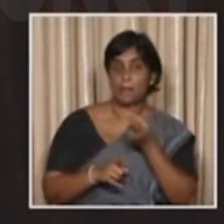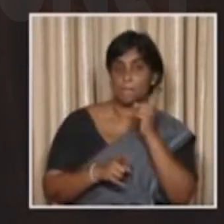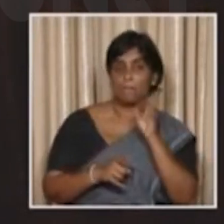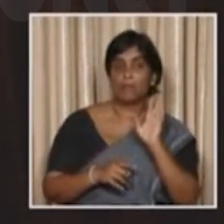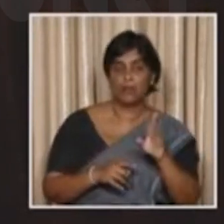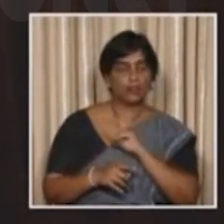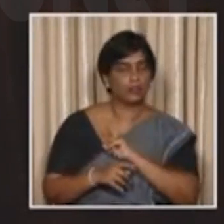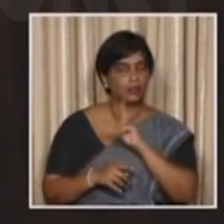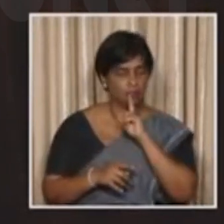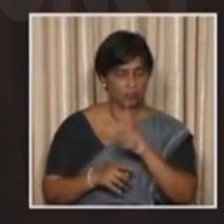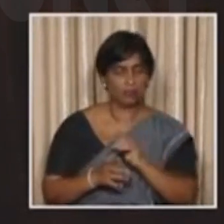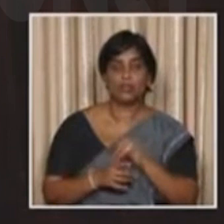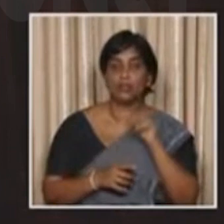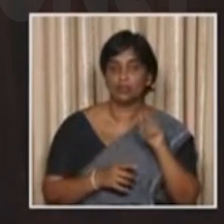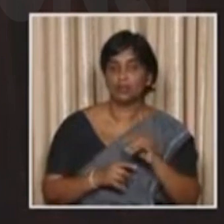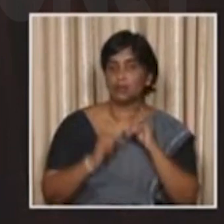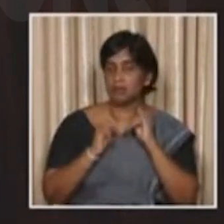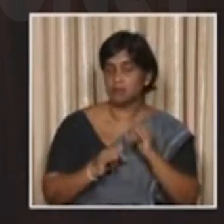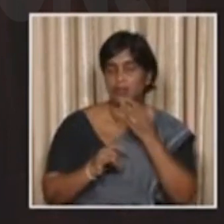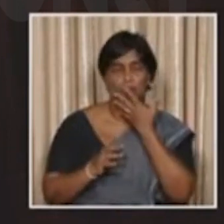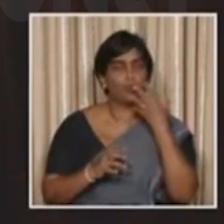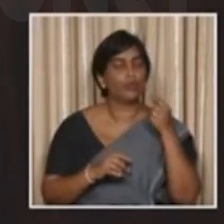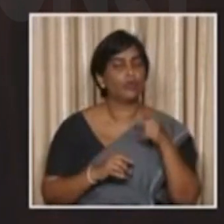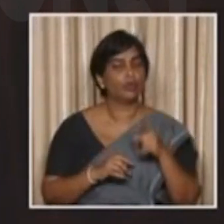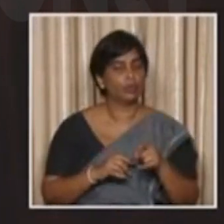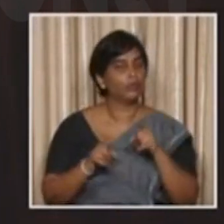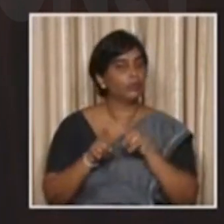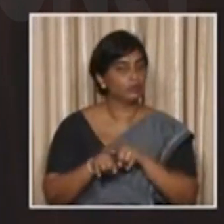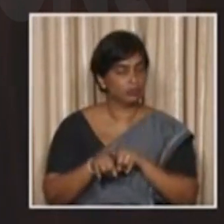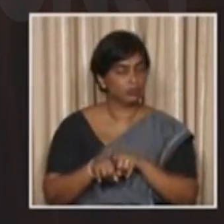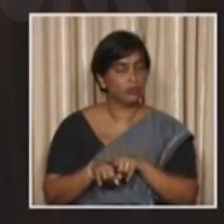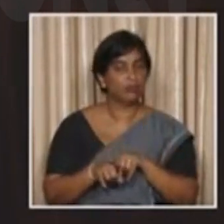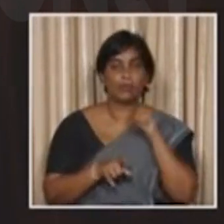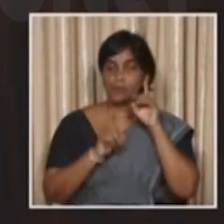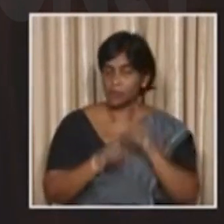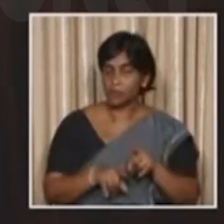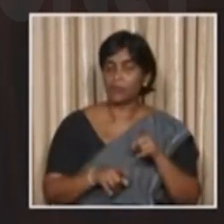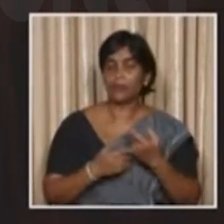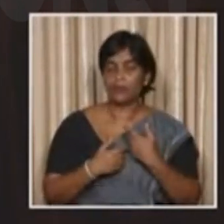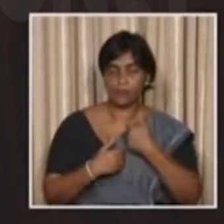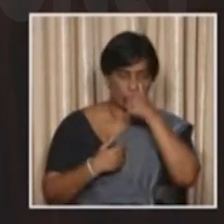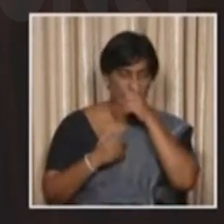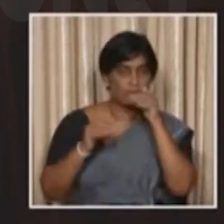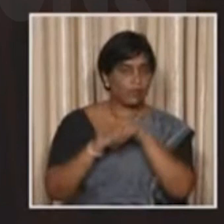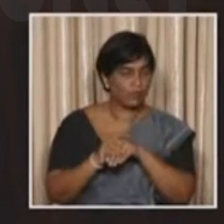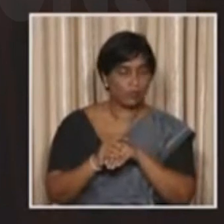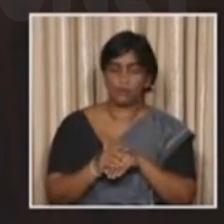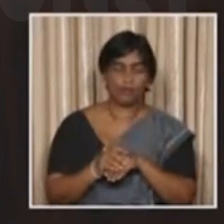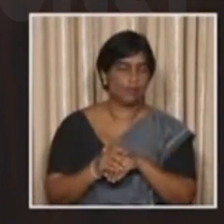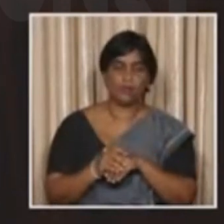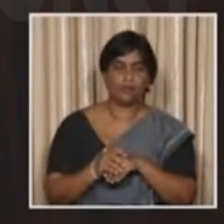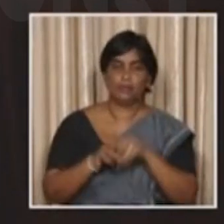බව සඳහන් කර තිබෙනවා. ඒක ඉතා වැරදි පූර්වාදර්ශයක්. එම නිසා එවැන්නක් අපිට හොරෙන් සිද්ධ වෙන්න පුළුවන්කමක්